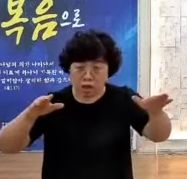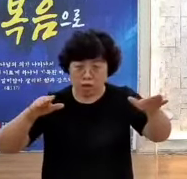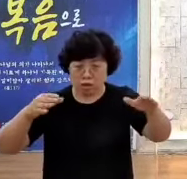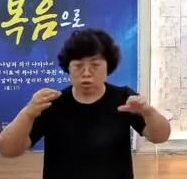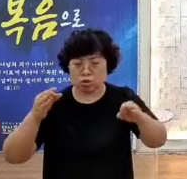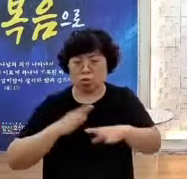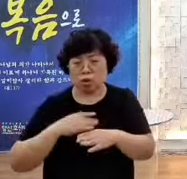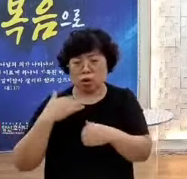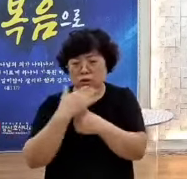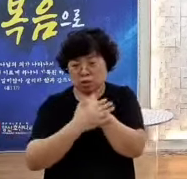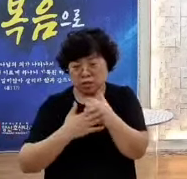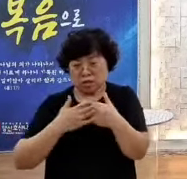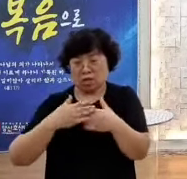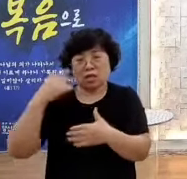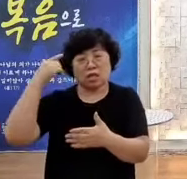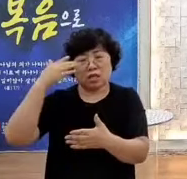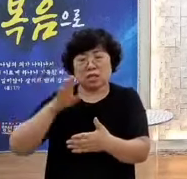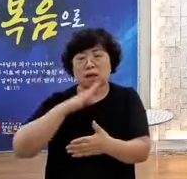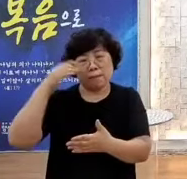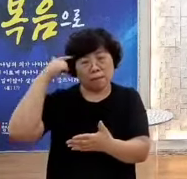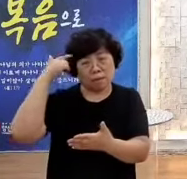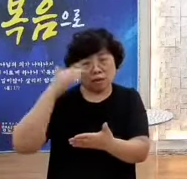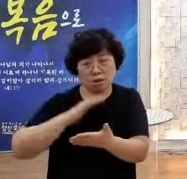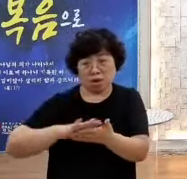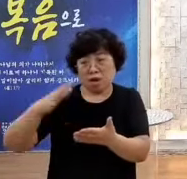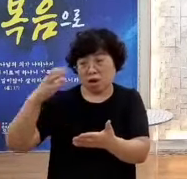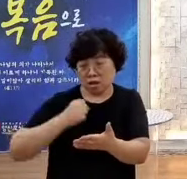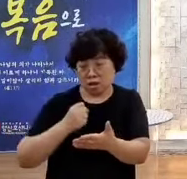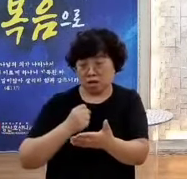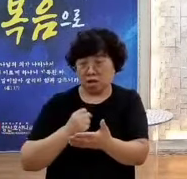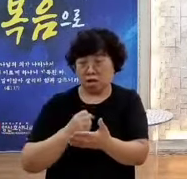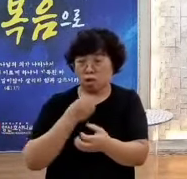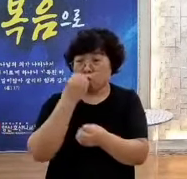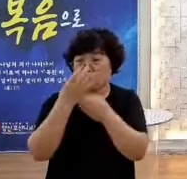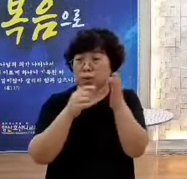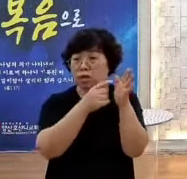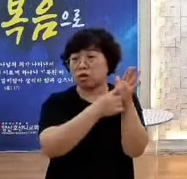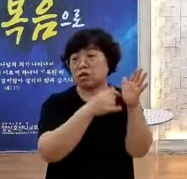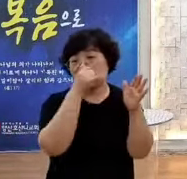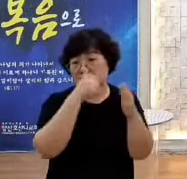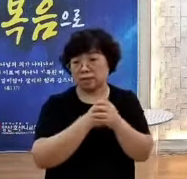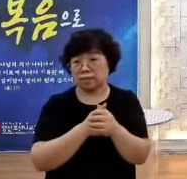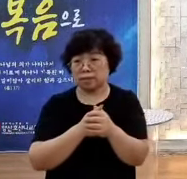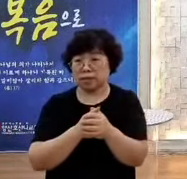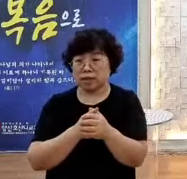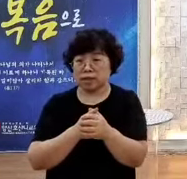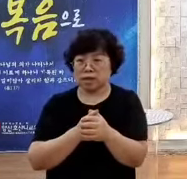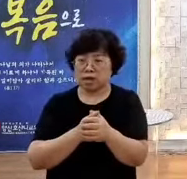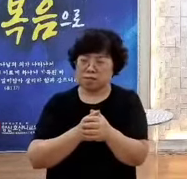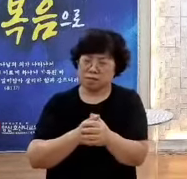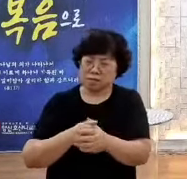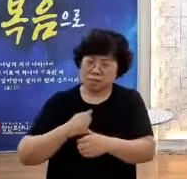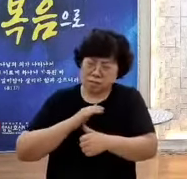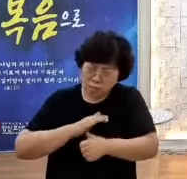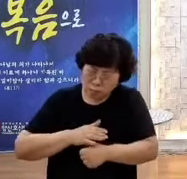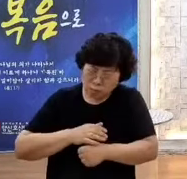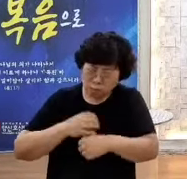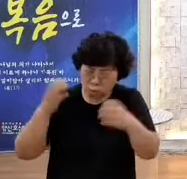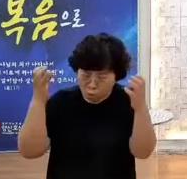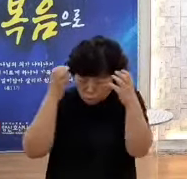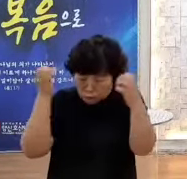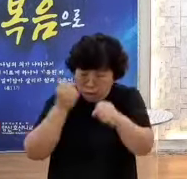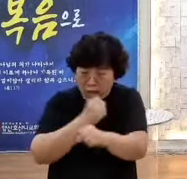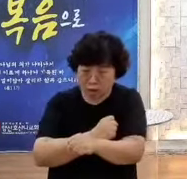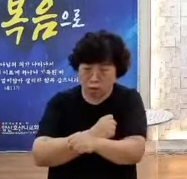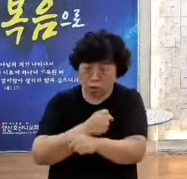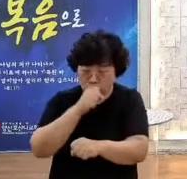놀라운 은혜를, 참 평안을 얻었다. 이렇게 고백을 합니다. 그렇게 참회를 하고 고행을 하고 해도 이 제